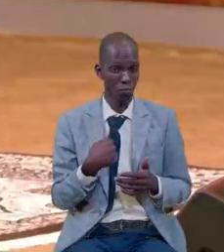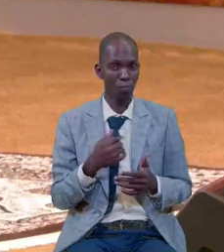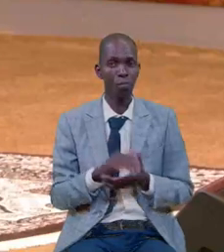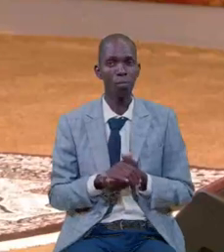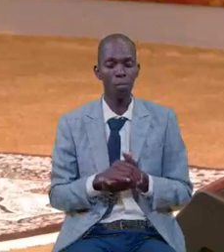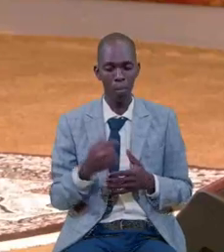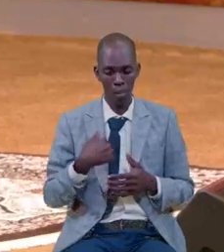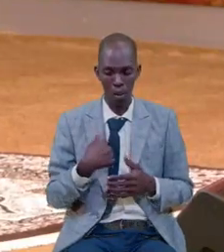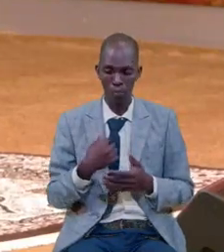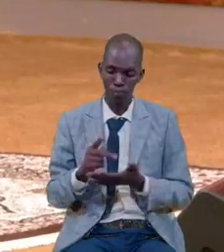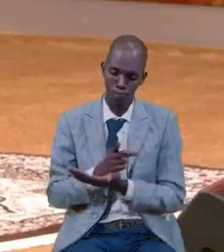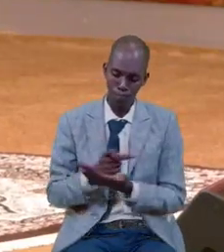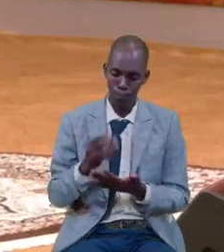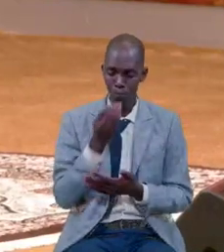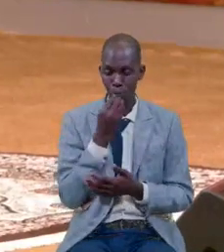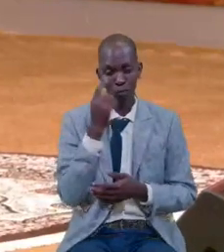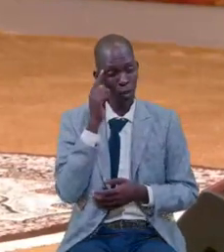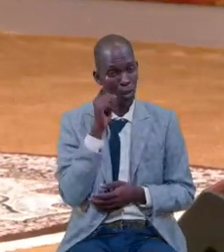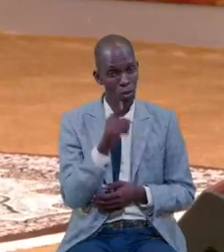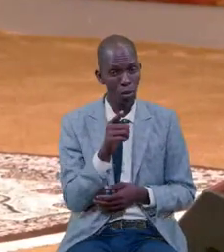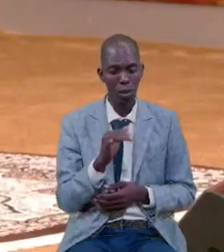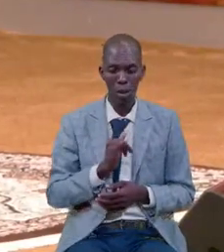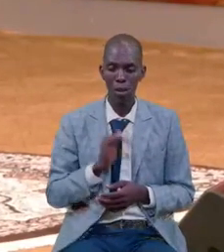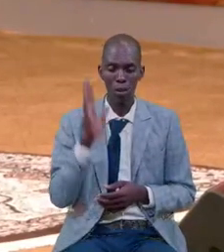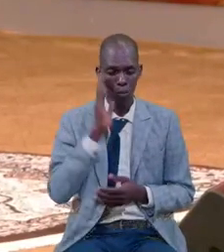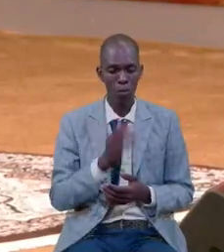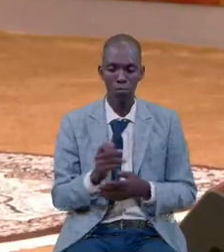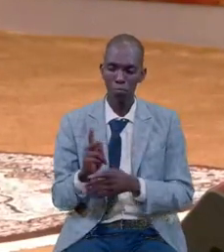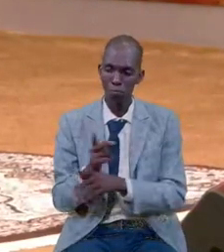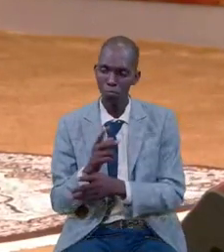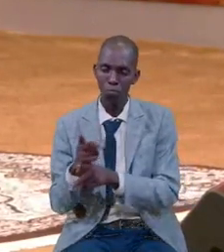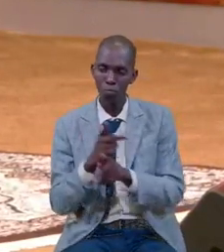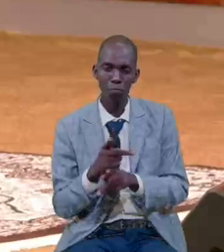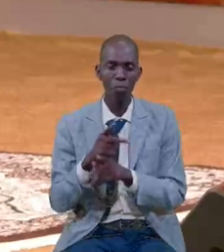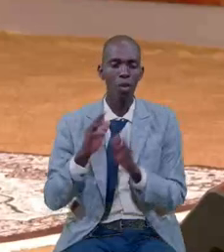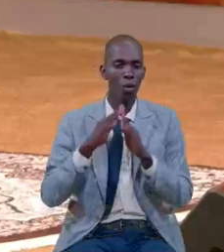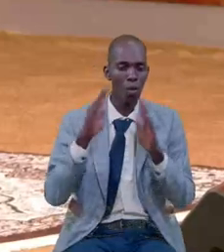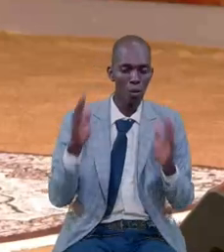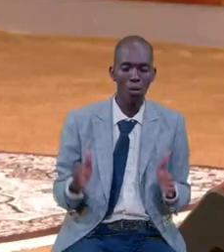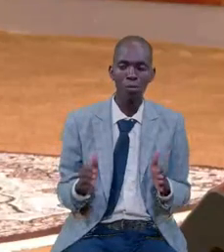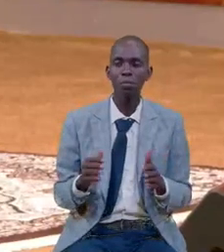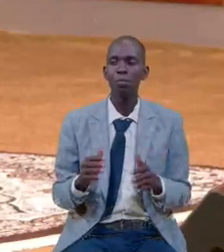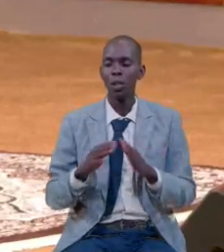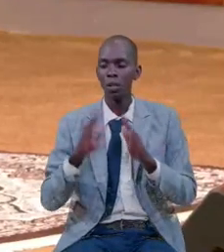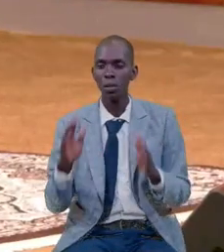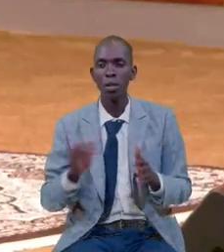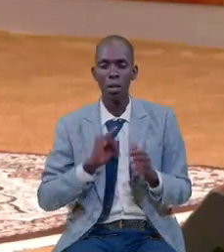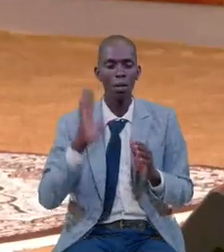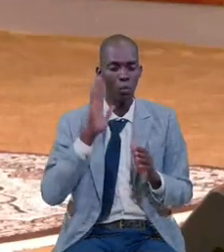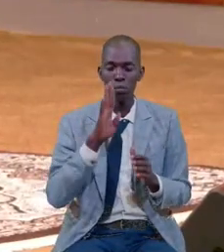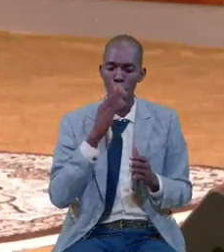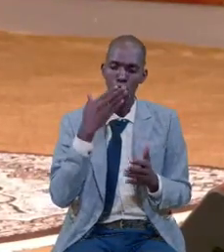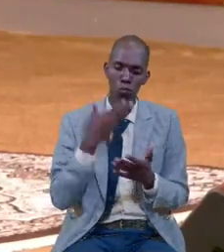Je vais te faire manger. Je vais faire le ménage. Oui, je vais me faire une bonne